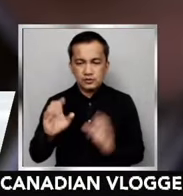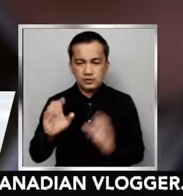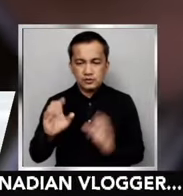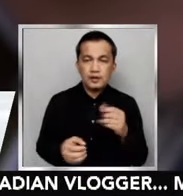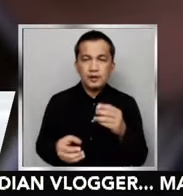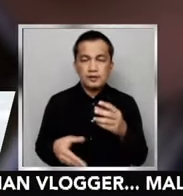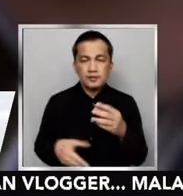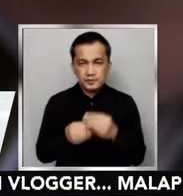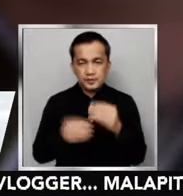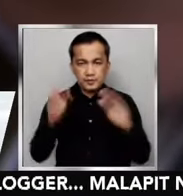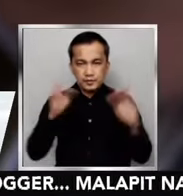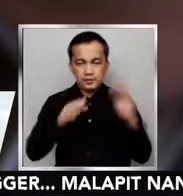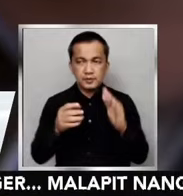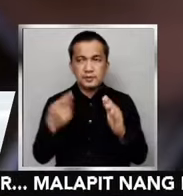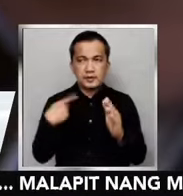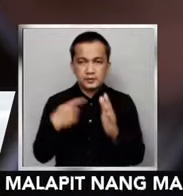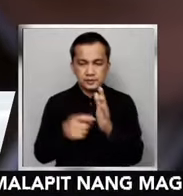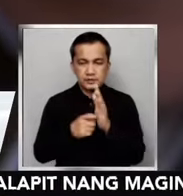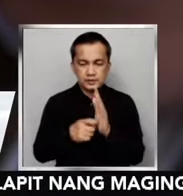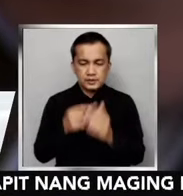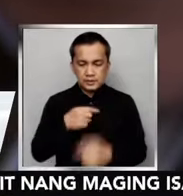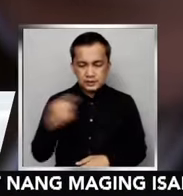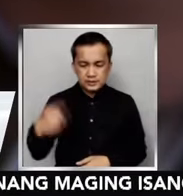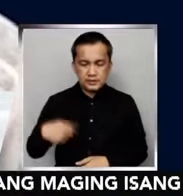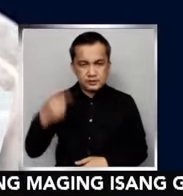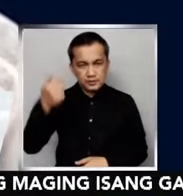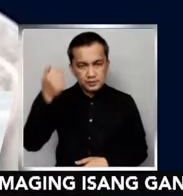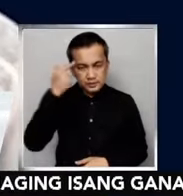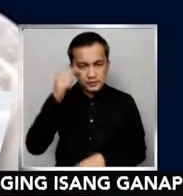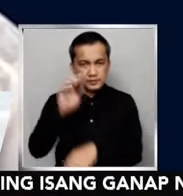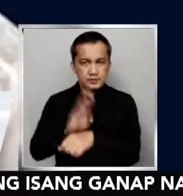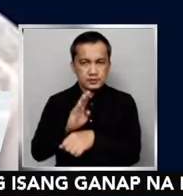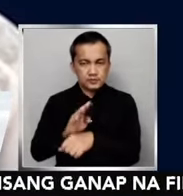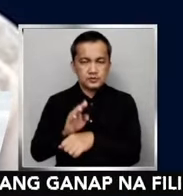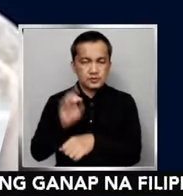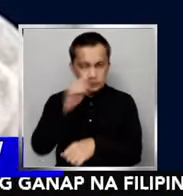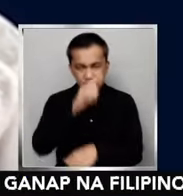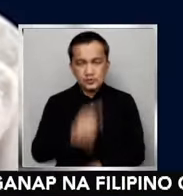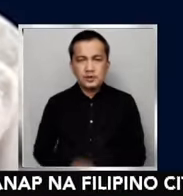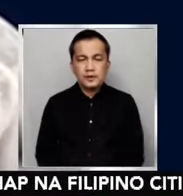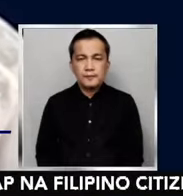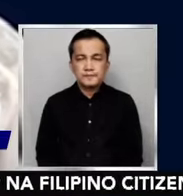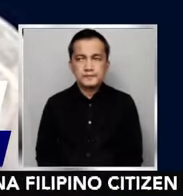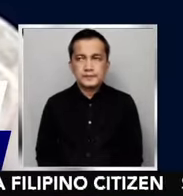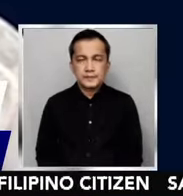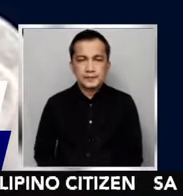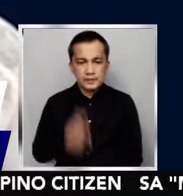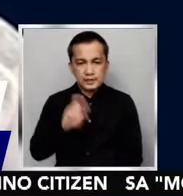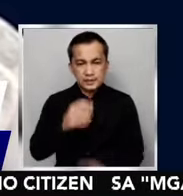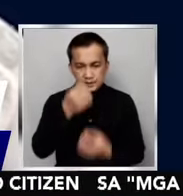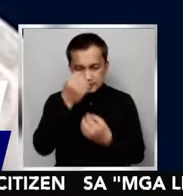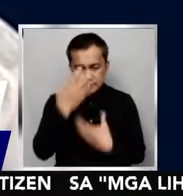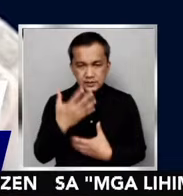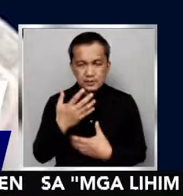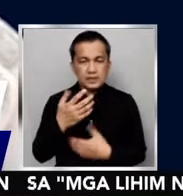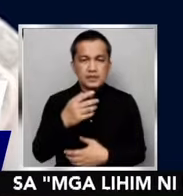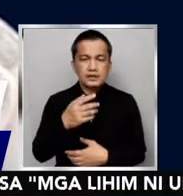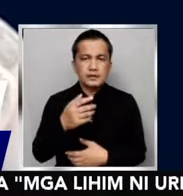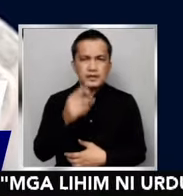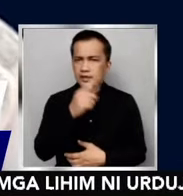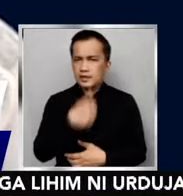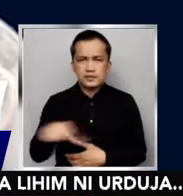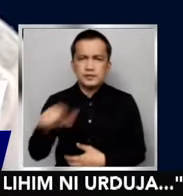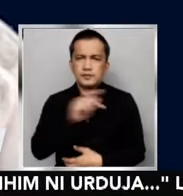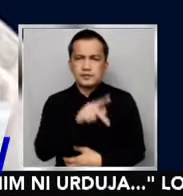nire-require daw ang Chinese government sa negosyo roon kailangan nilang i-disable to the